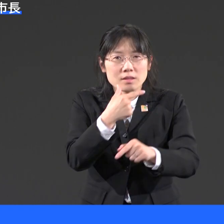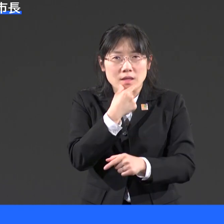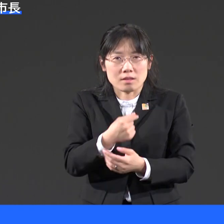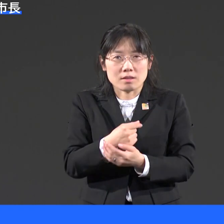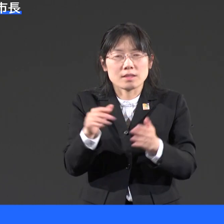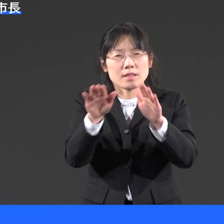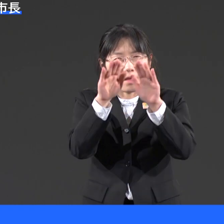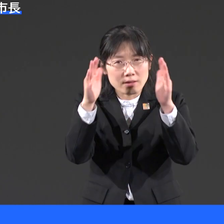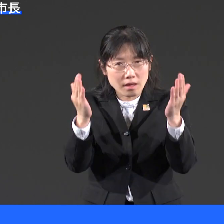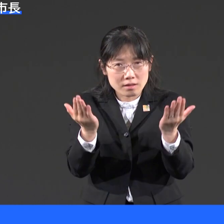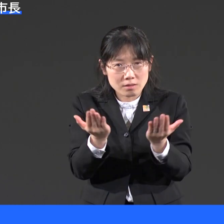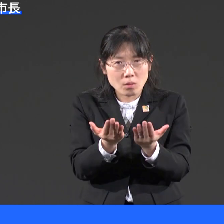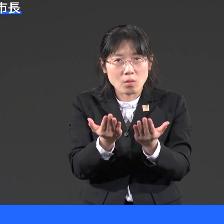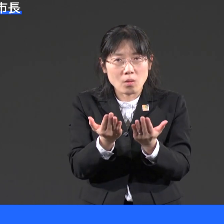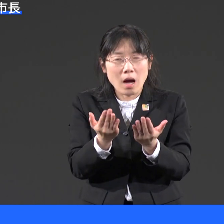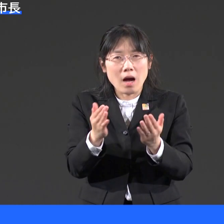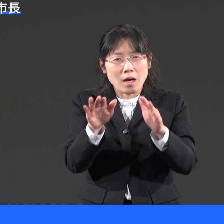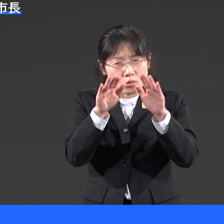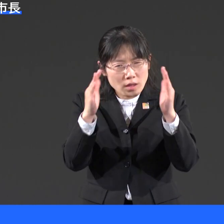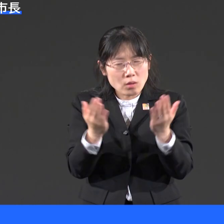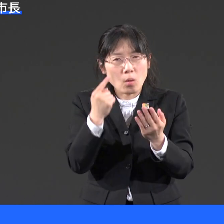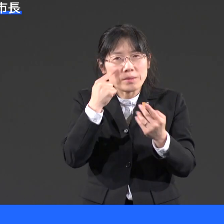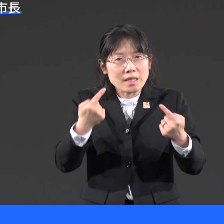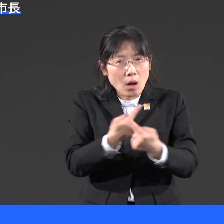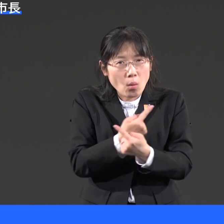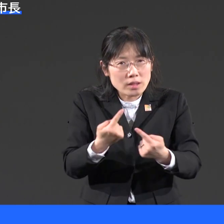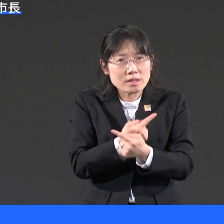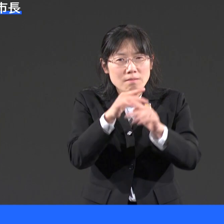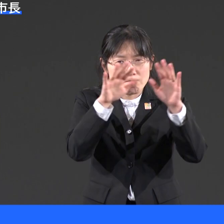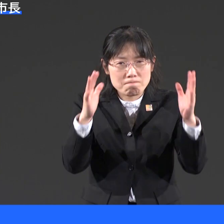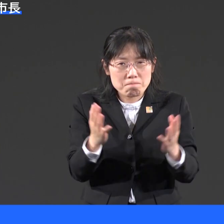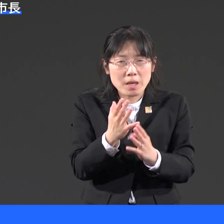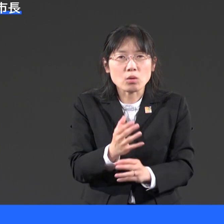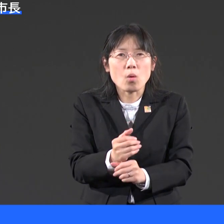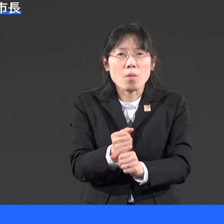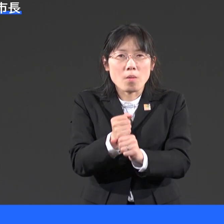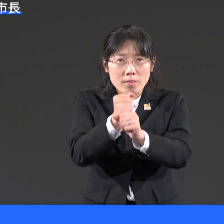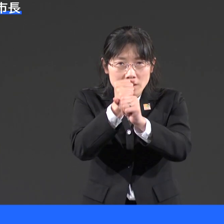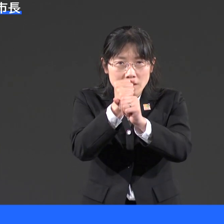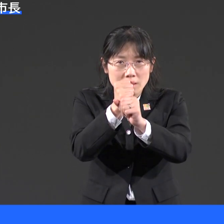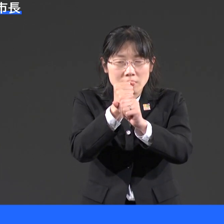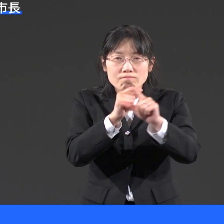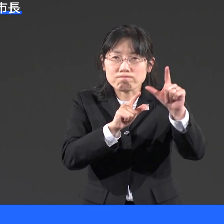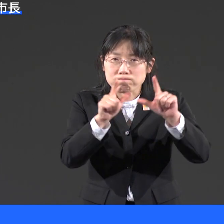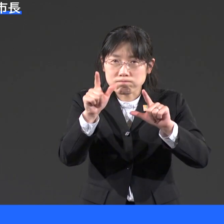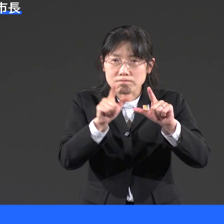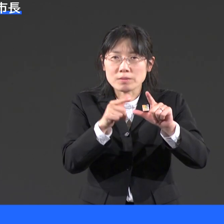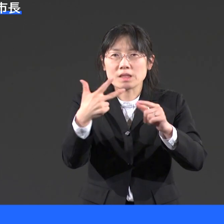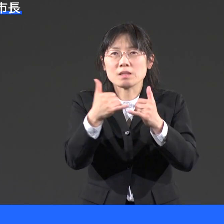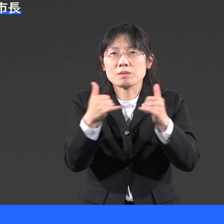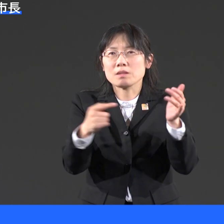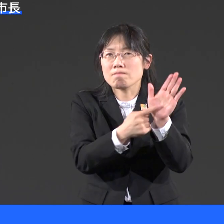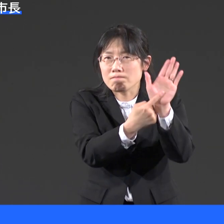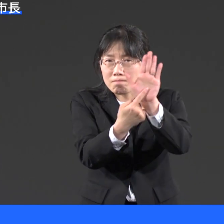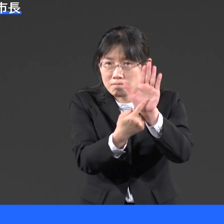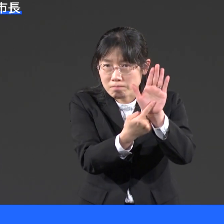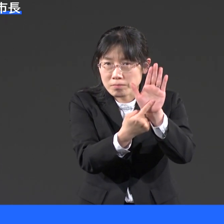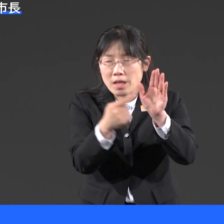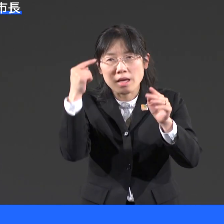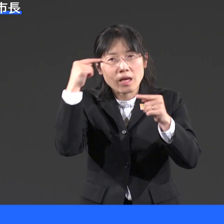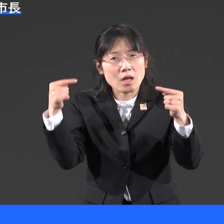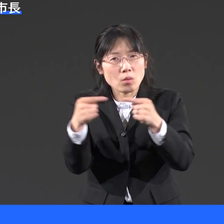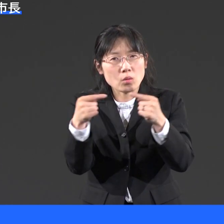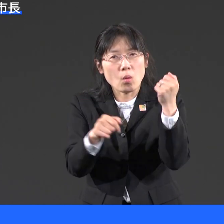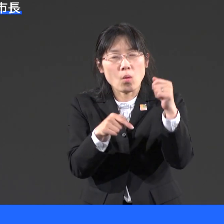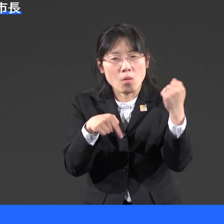をある程度見直しを全体をまとめた形で市民にお示しをして議論を進めていく材料